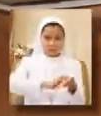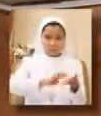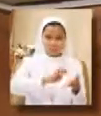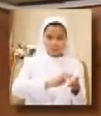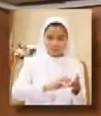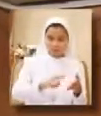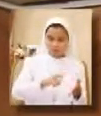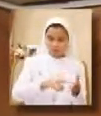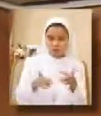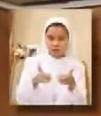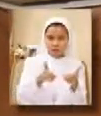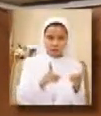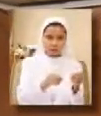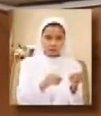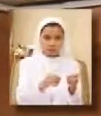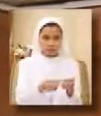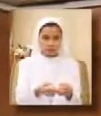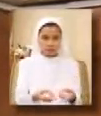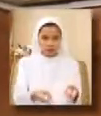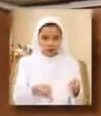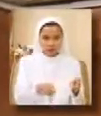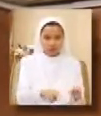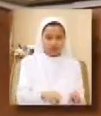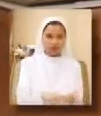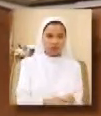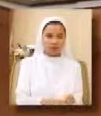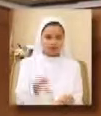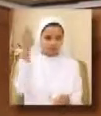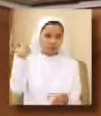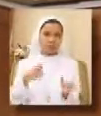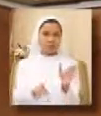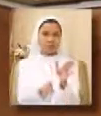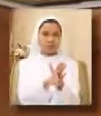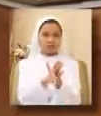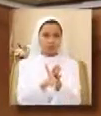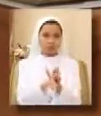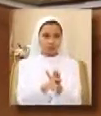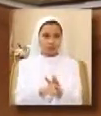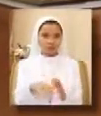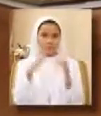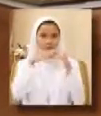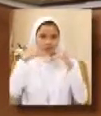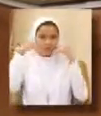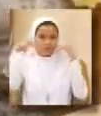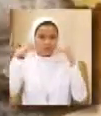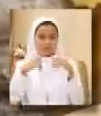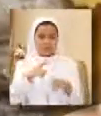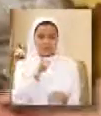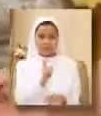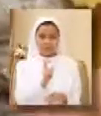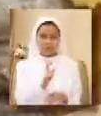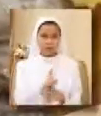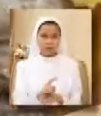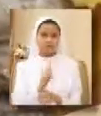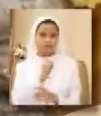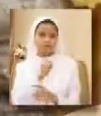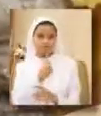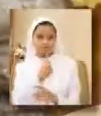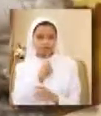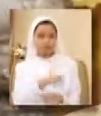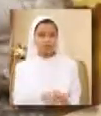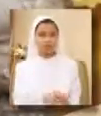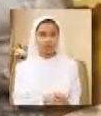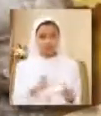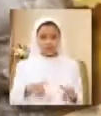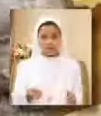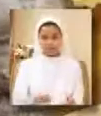gumiti, bawal talaga. Very serious. Paano, Bishop, kung kagating ka na ng langgam, hindi ka talaga... Hindi, lahat naman ang langgam doon,